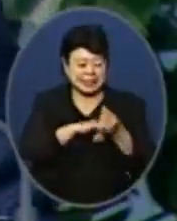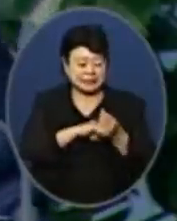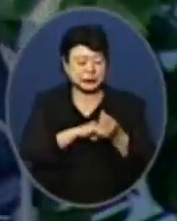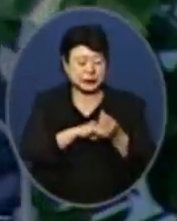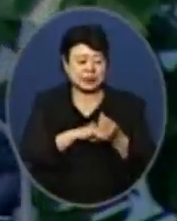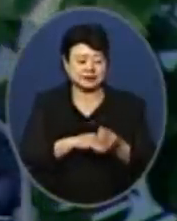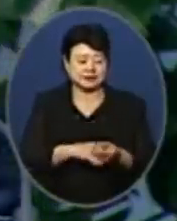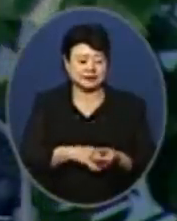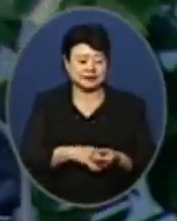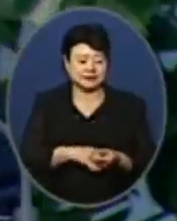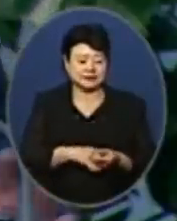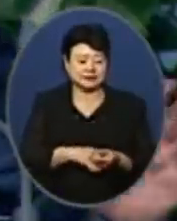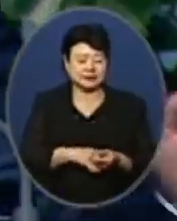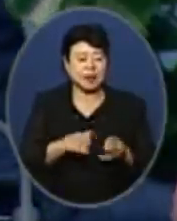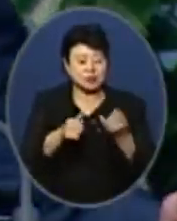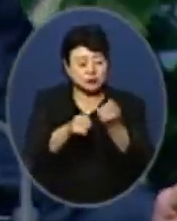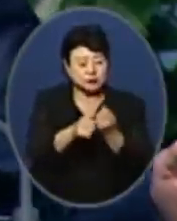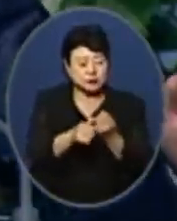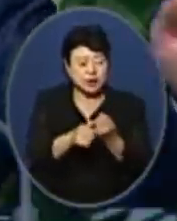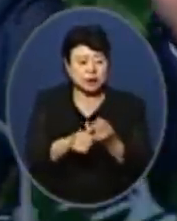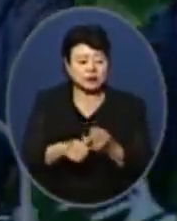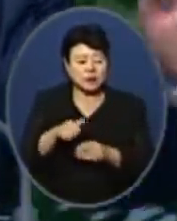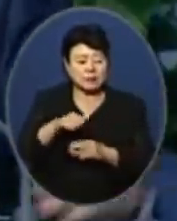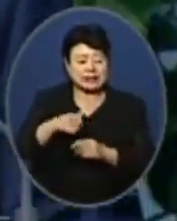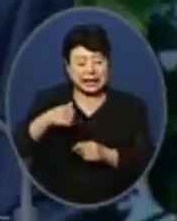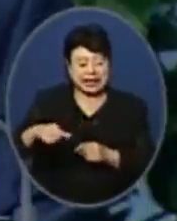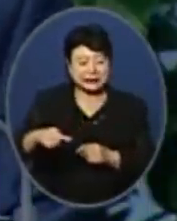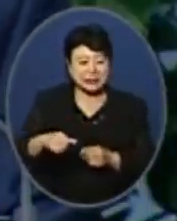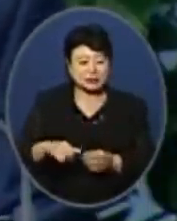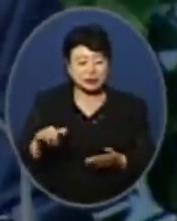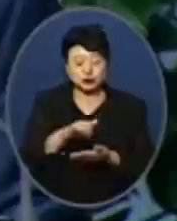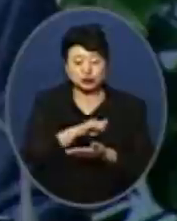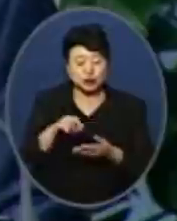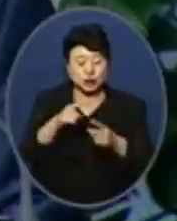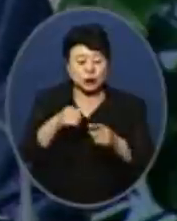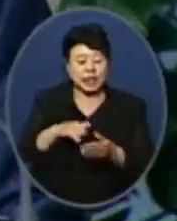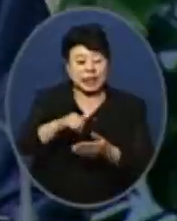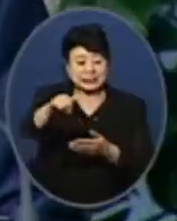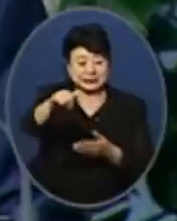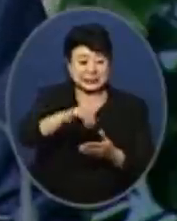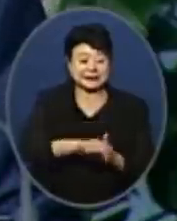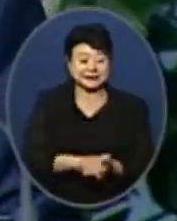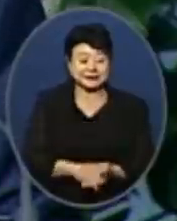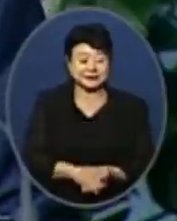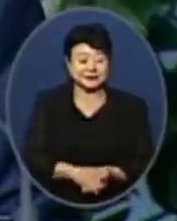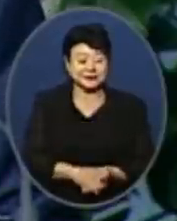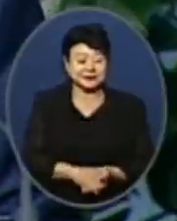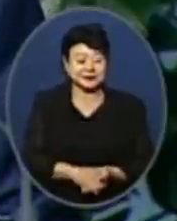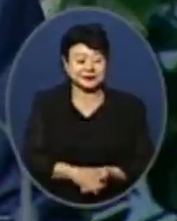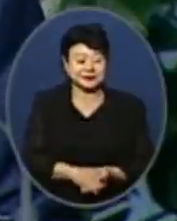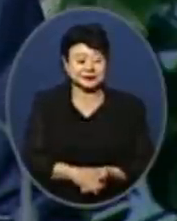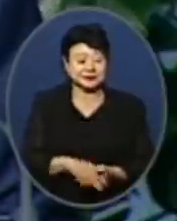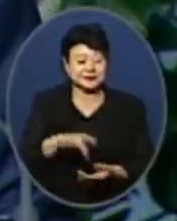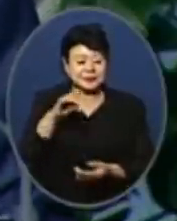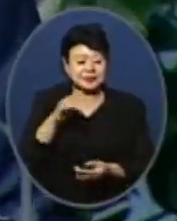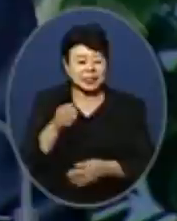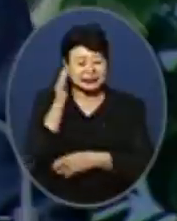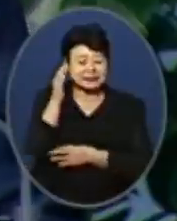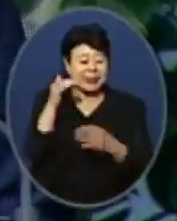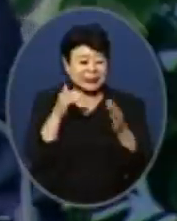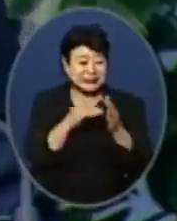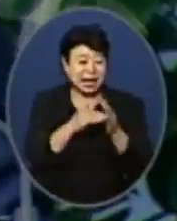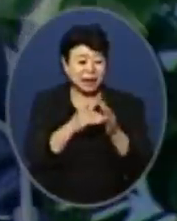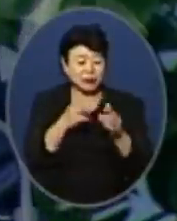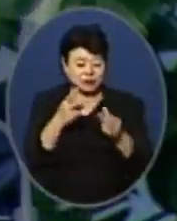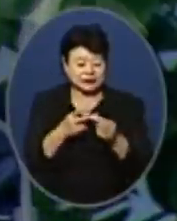하고 우리 내외하고 막내하고 그 뉴욕 교회를 갔습니다. 첫날 집회를 마치고